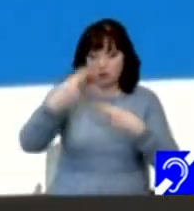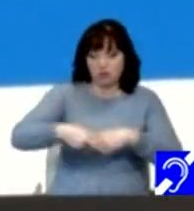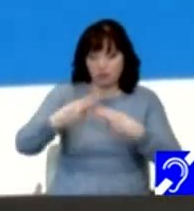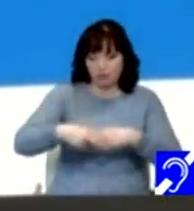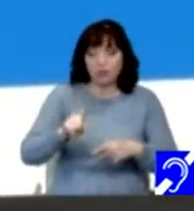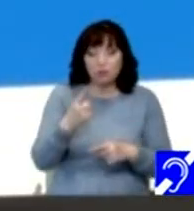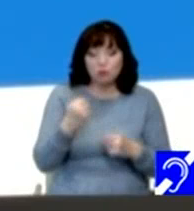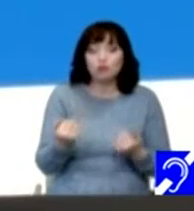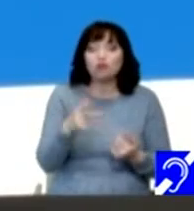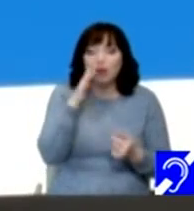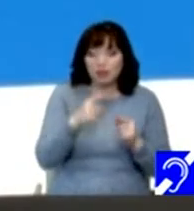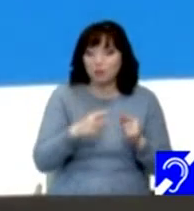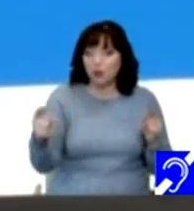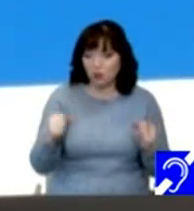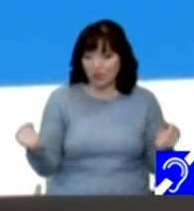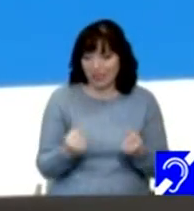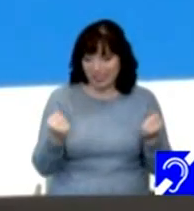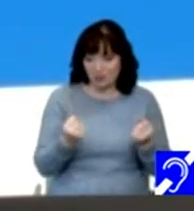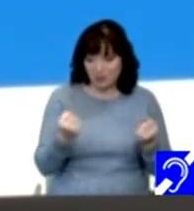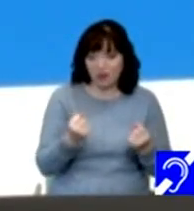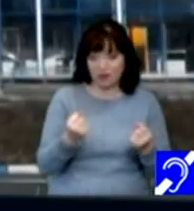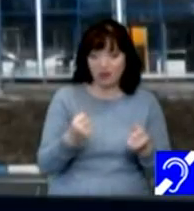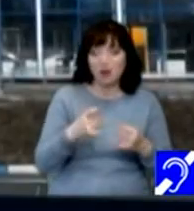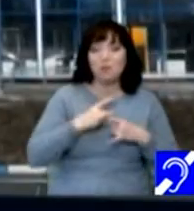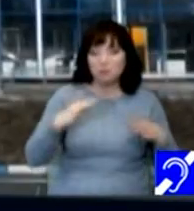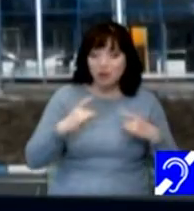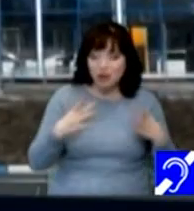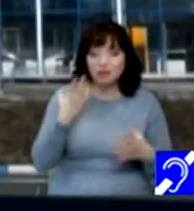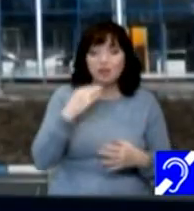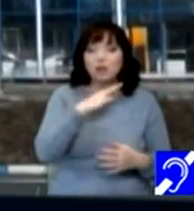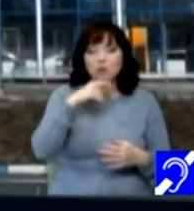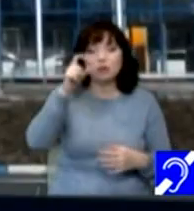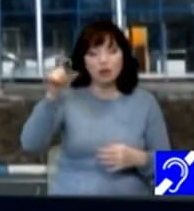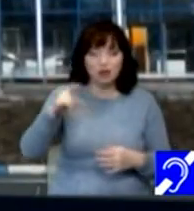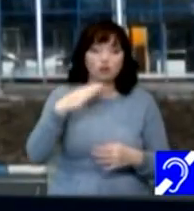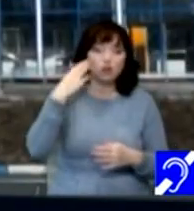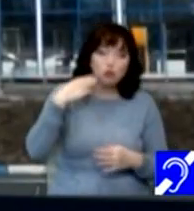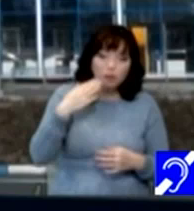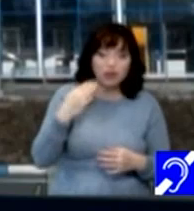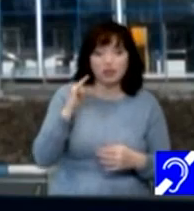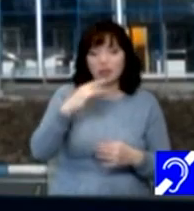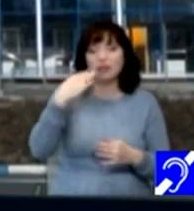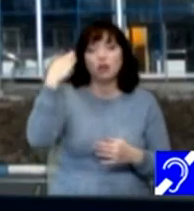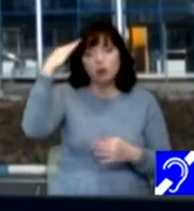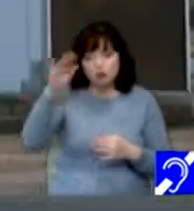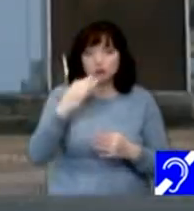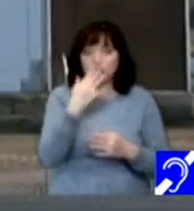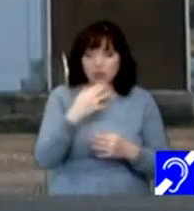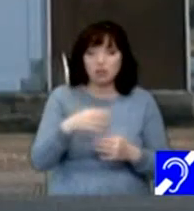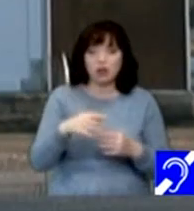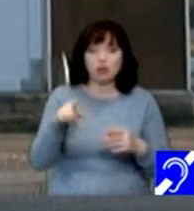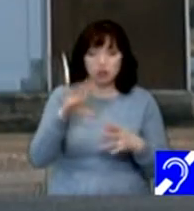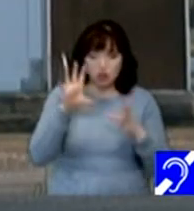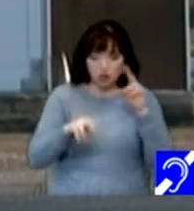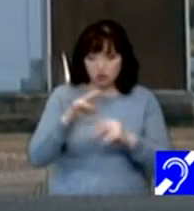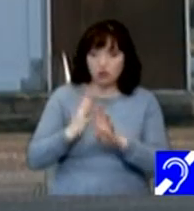această perioadă a sărbătorilor din iarnă, când tot mai mulți cetățeni români, dar și străini, intră în țară și se aglomerează aceste